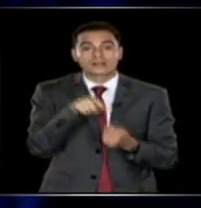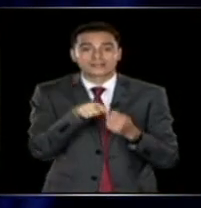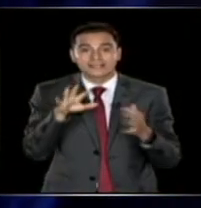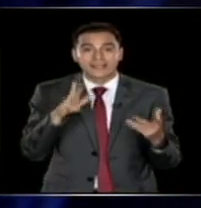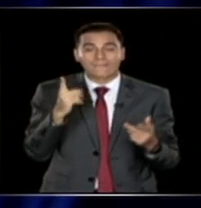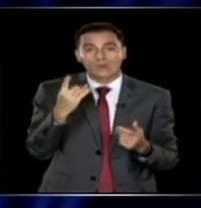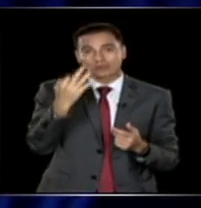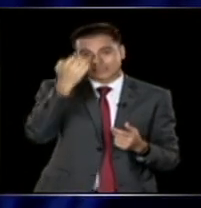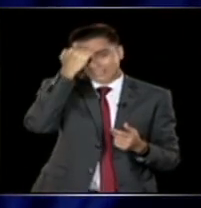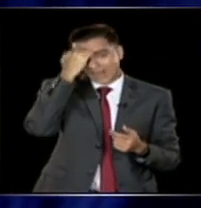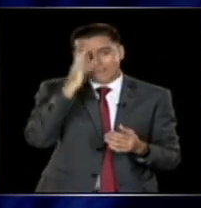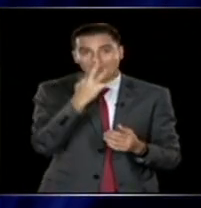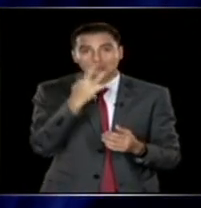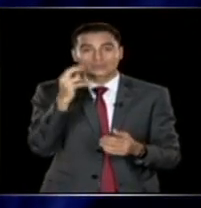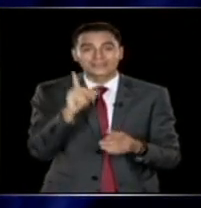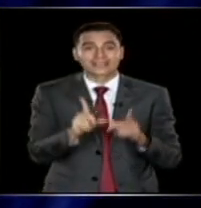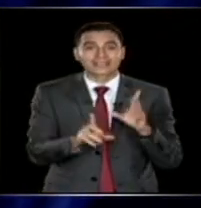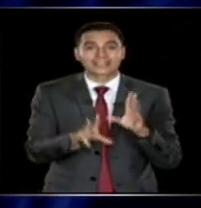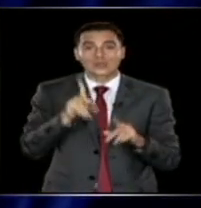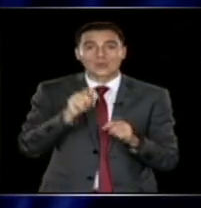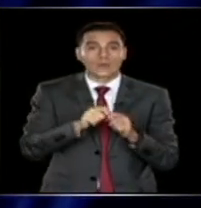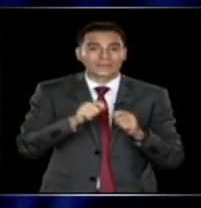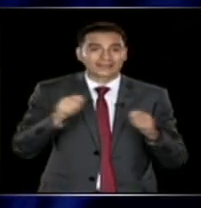31,300 كيلومتر مربع.